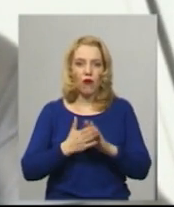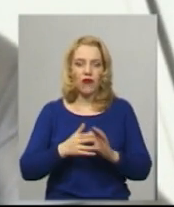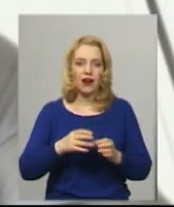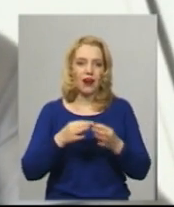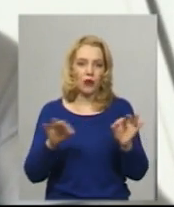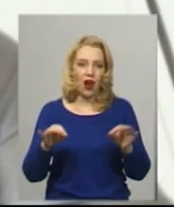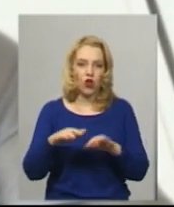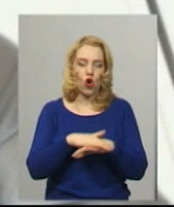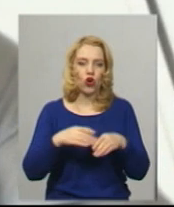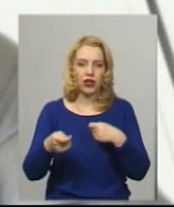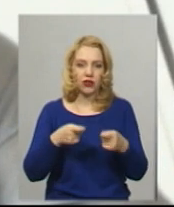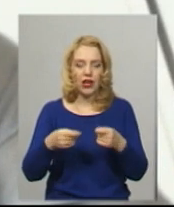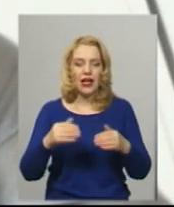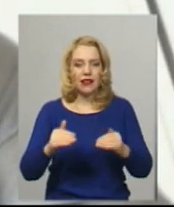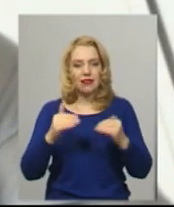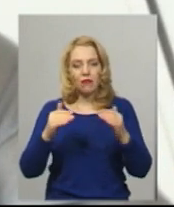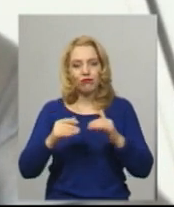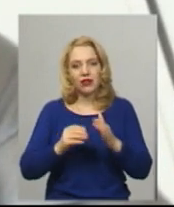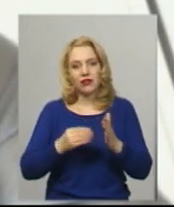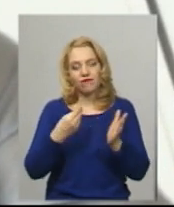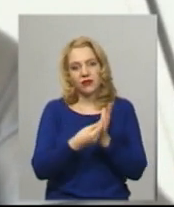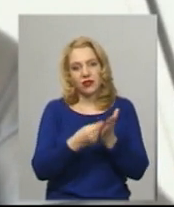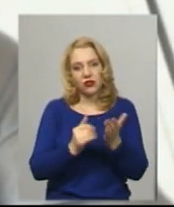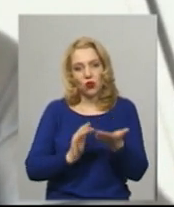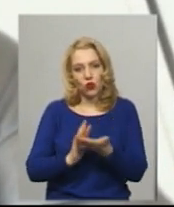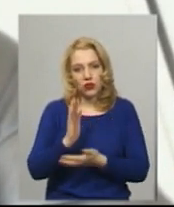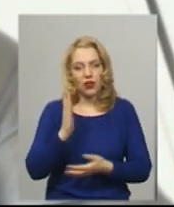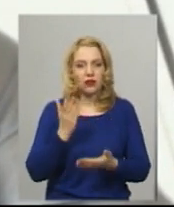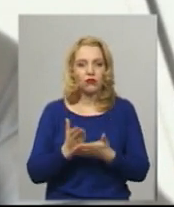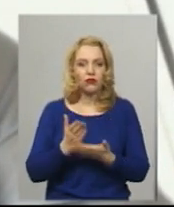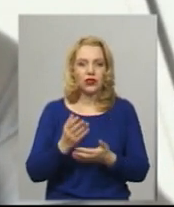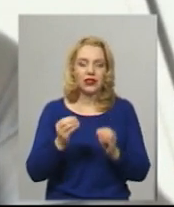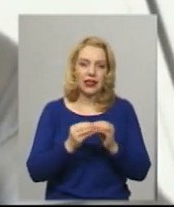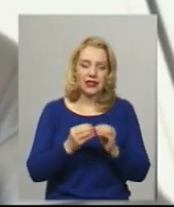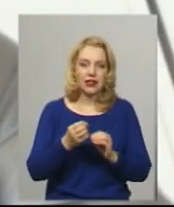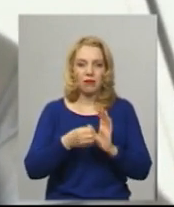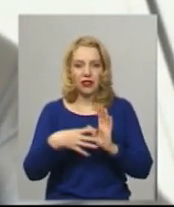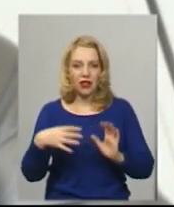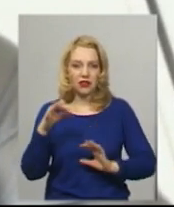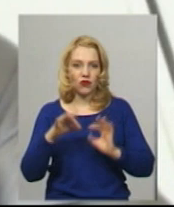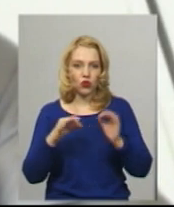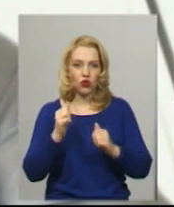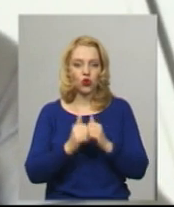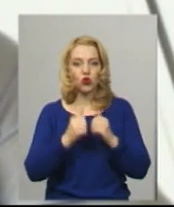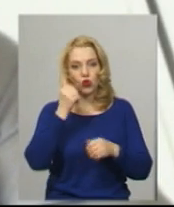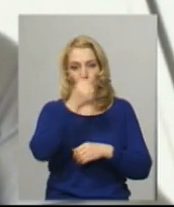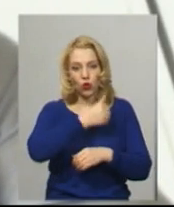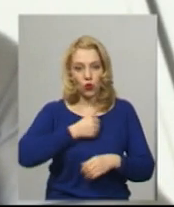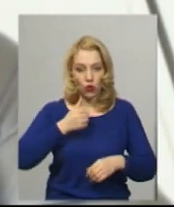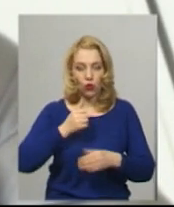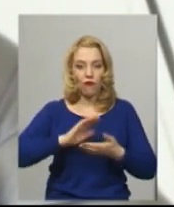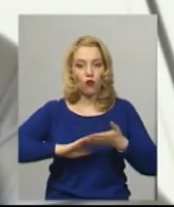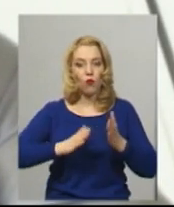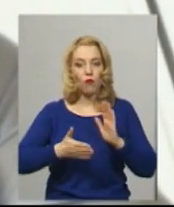зростання вартості української землі буде складати 10-15% щороку в